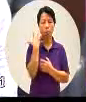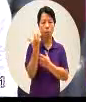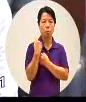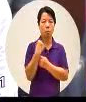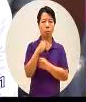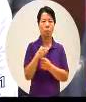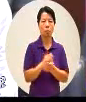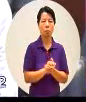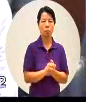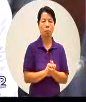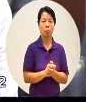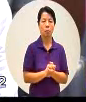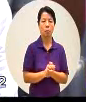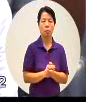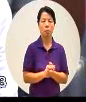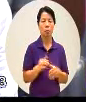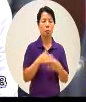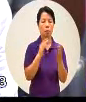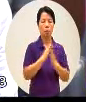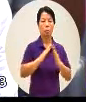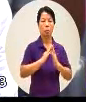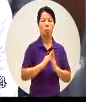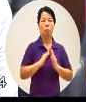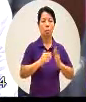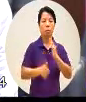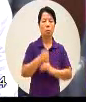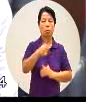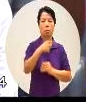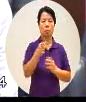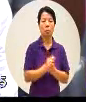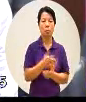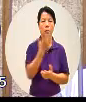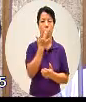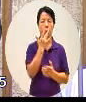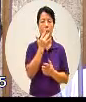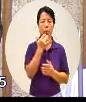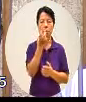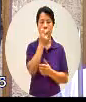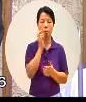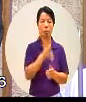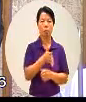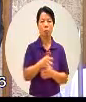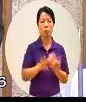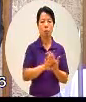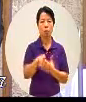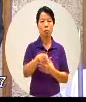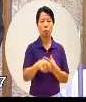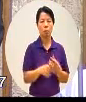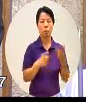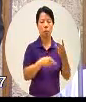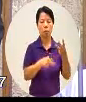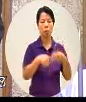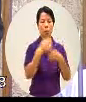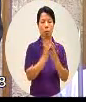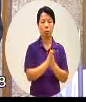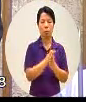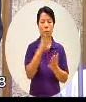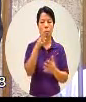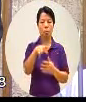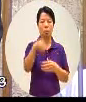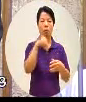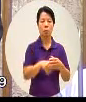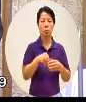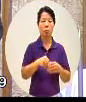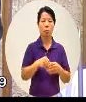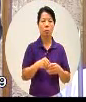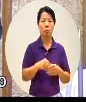答？ 是是，都在市长室，除了严顾问之外，另外三位都在市长室。 除了哪一个顾问？